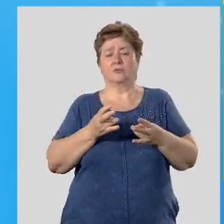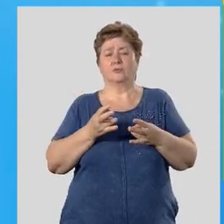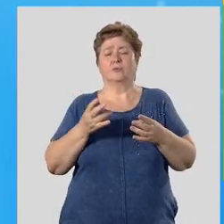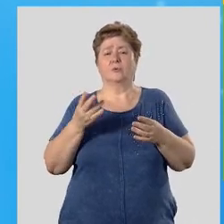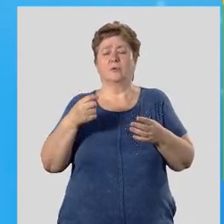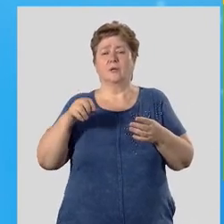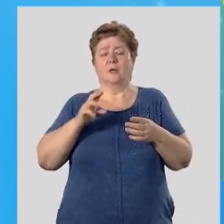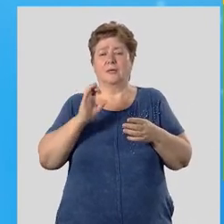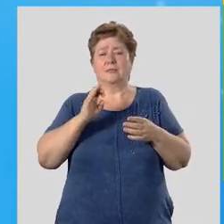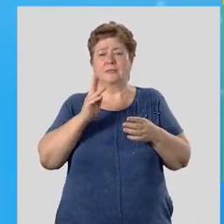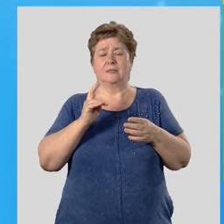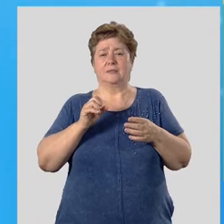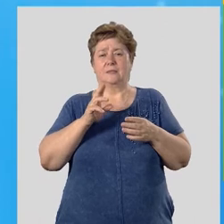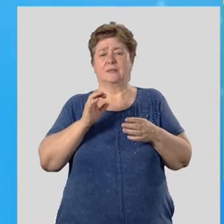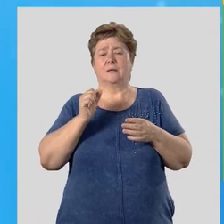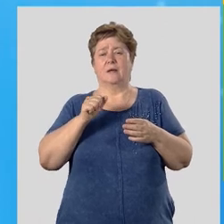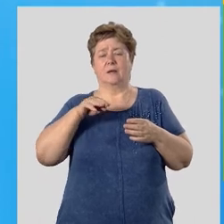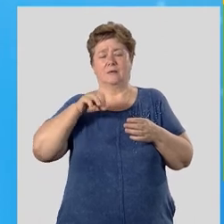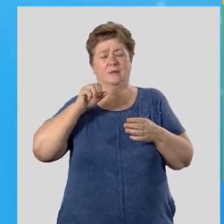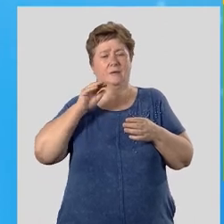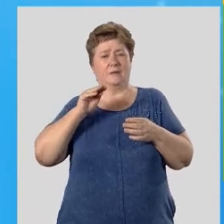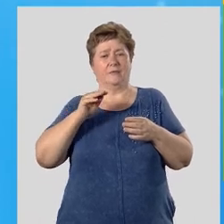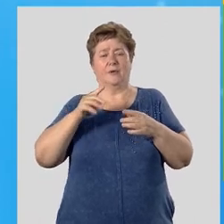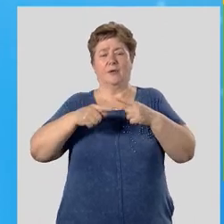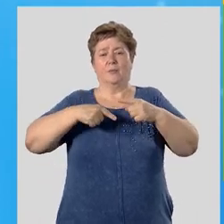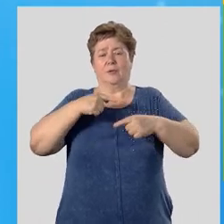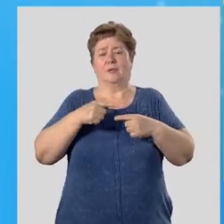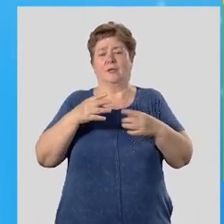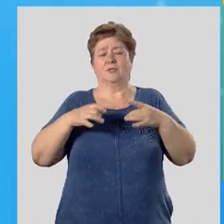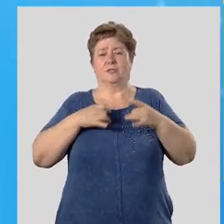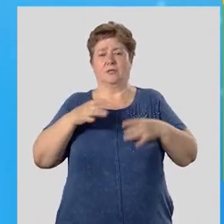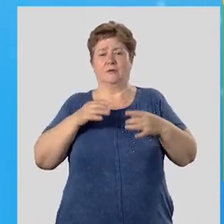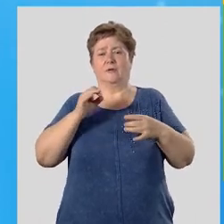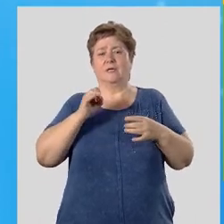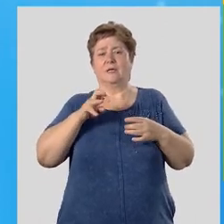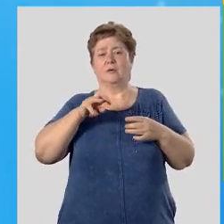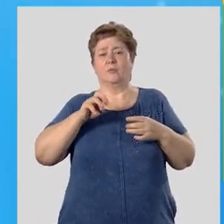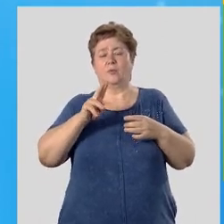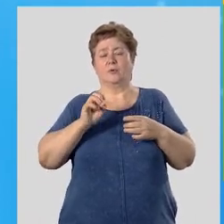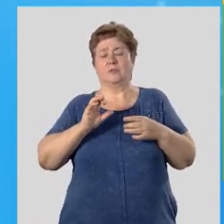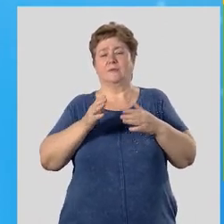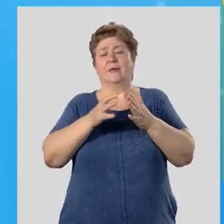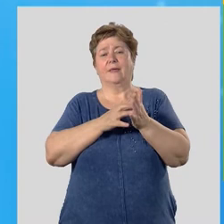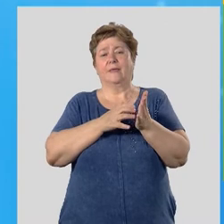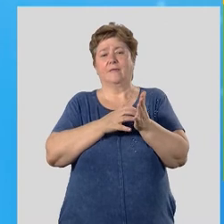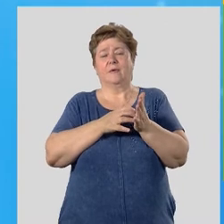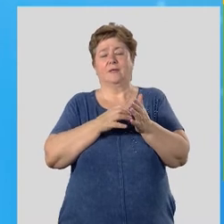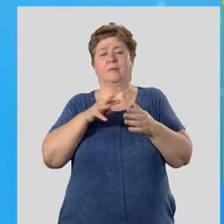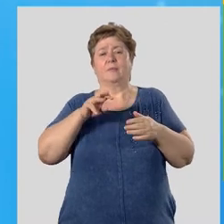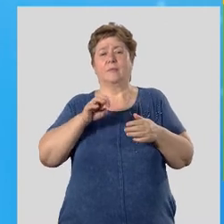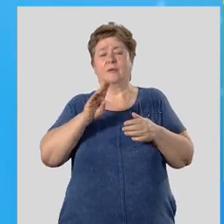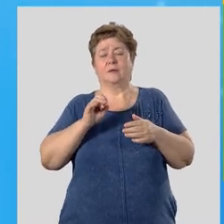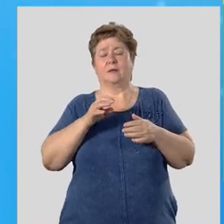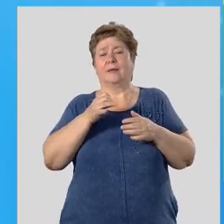для синтеза АТФ и передачи нервных импульсов. При нехватке микро-